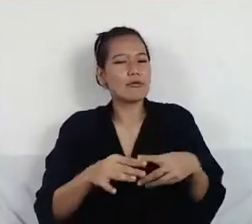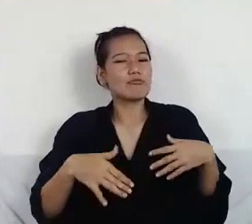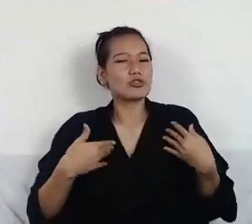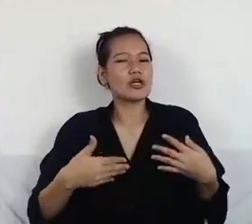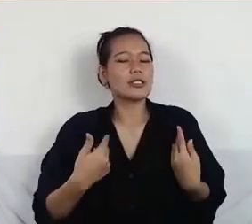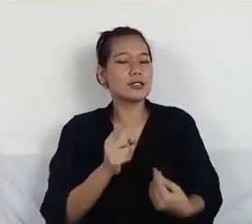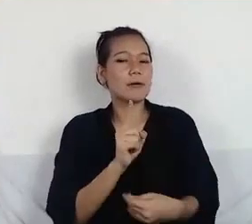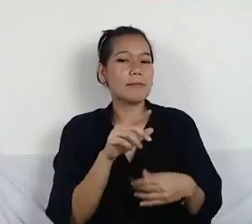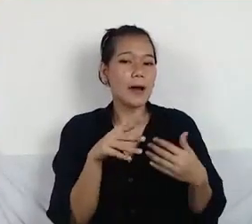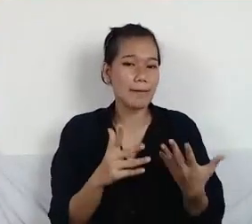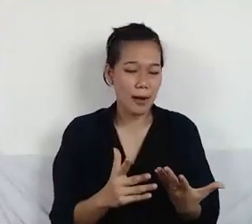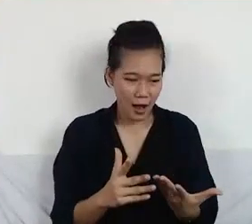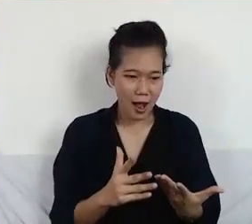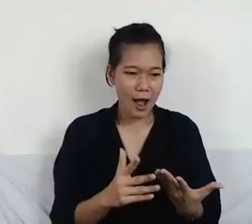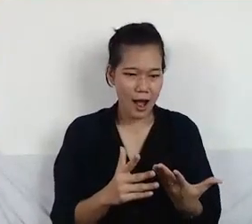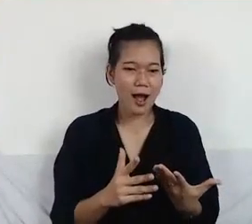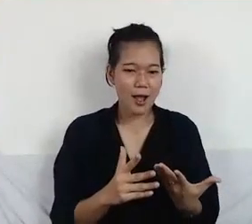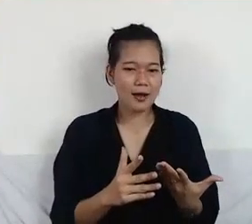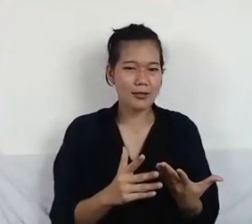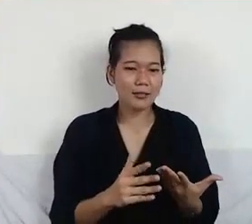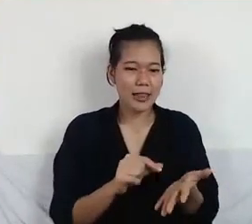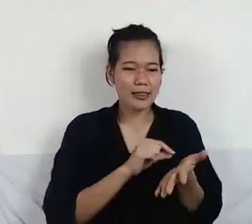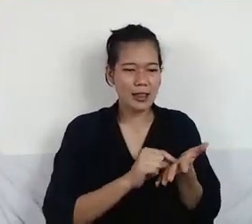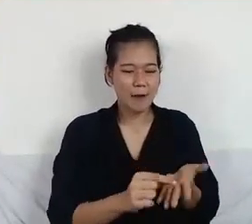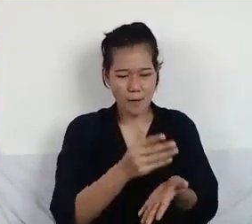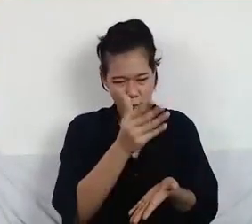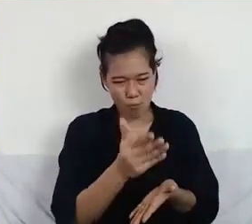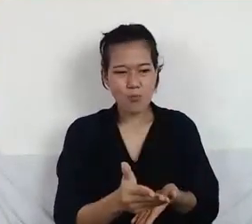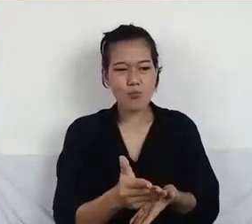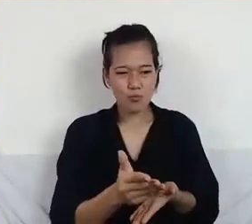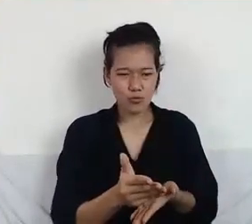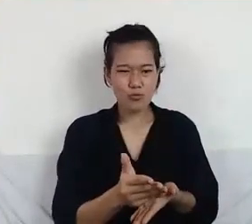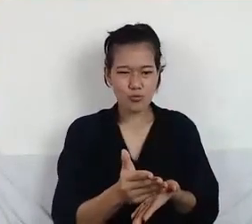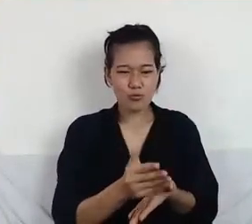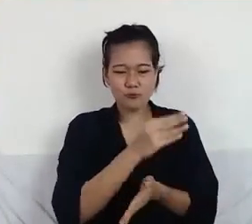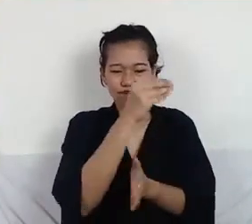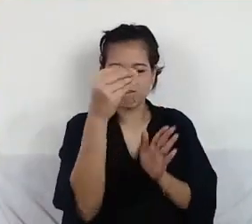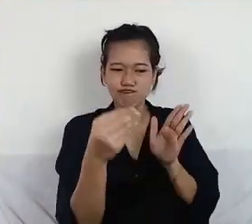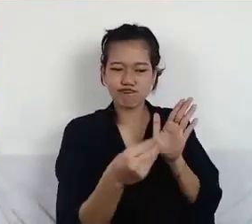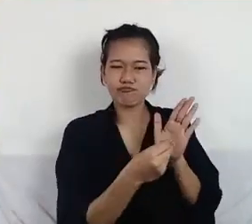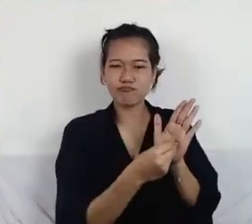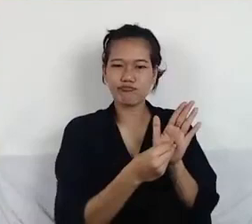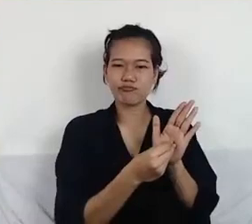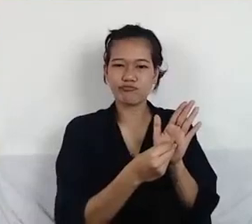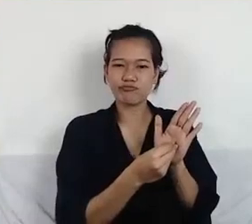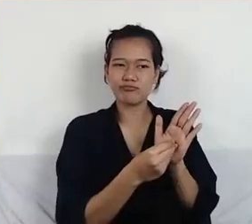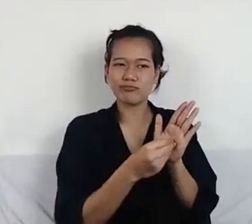bersukacitalah karena namamu ada terdaftar di sorga.